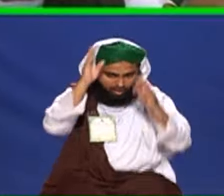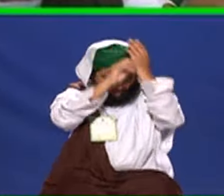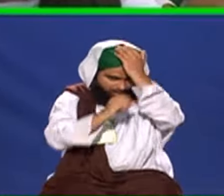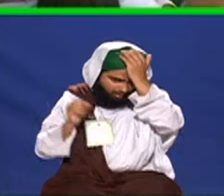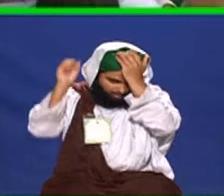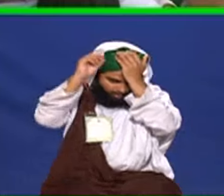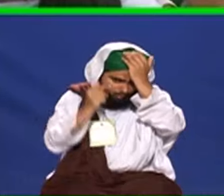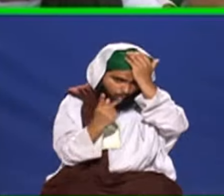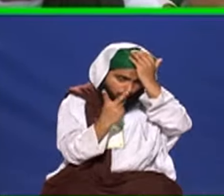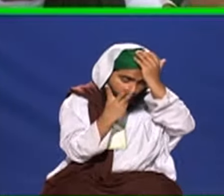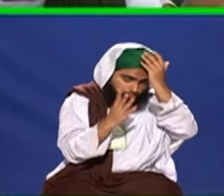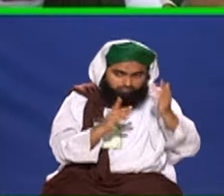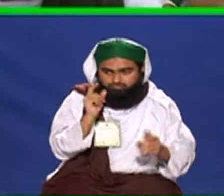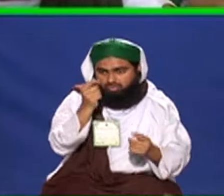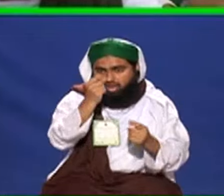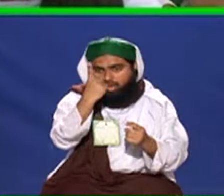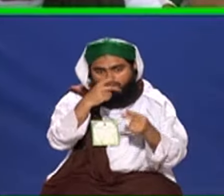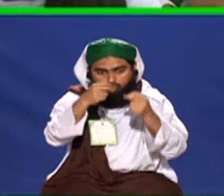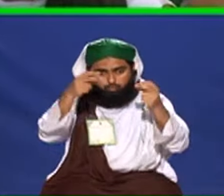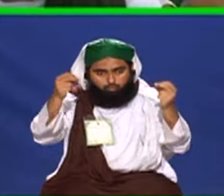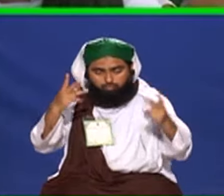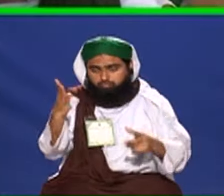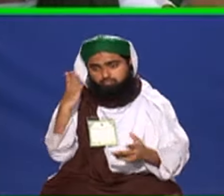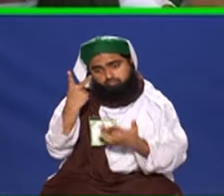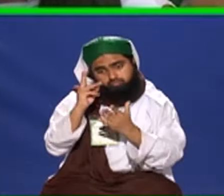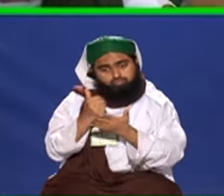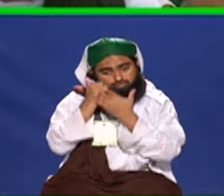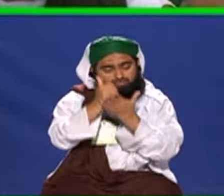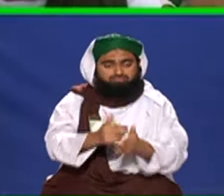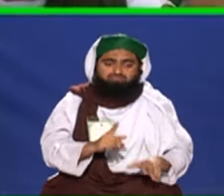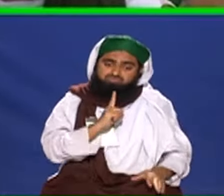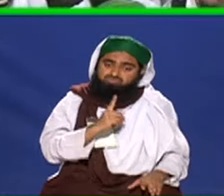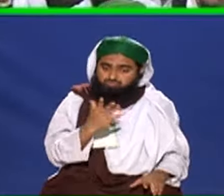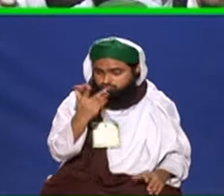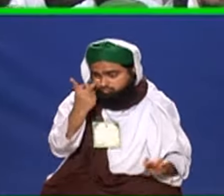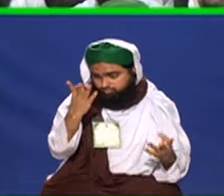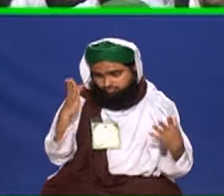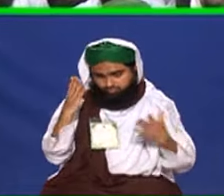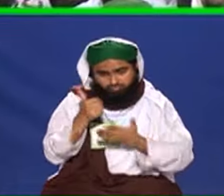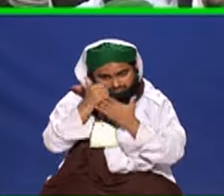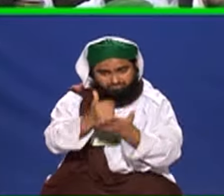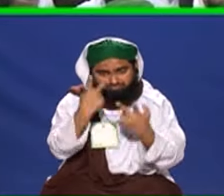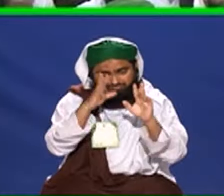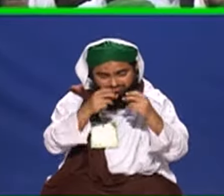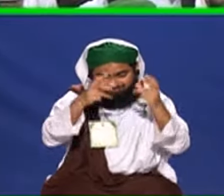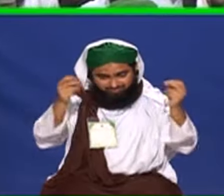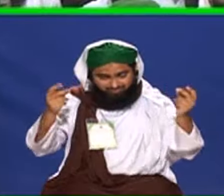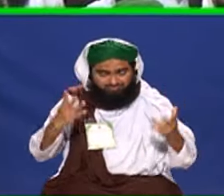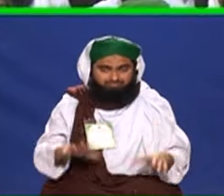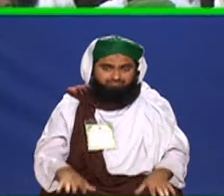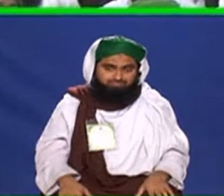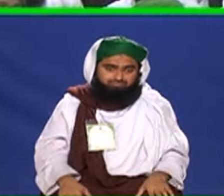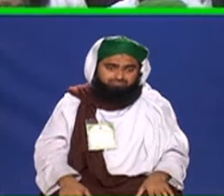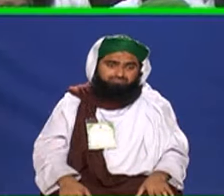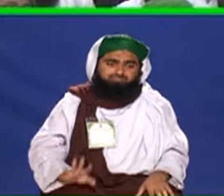ایک ایک ایج پر قیامت دن ایک ایک نور ملے گا، کروڑوں نور انشاءاللہ آپ کے لیے قیامت کے دن جمع ہو جائیں گے، بار بار باندھتے کھلتے رہیں گے